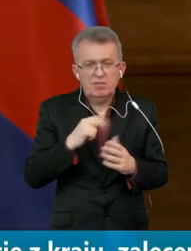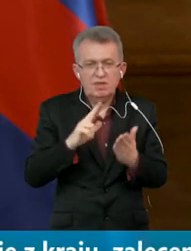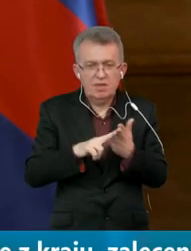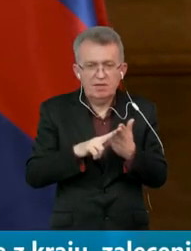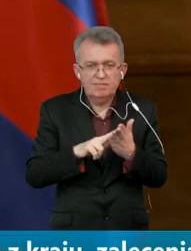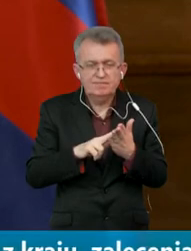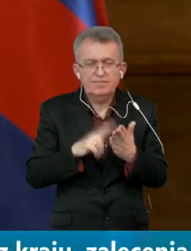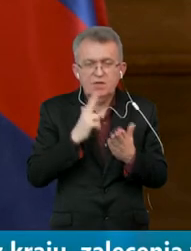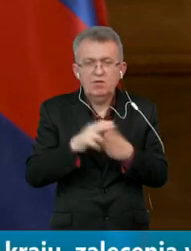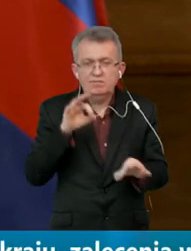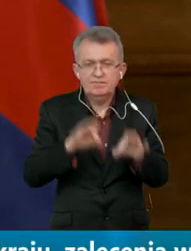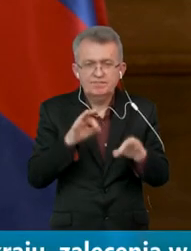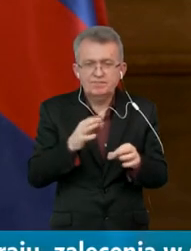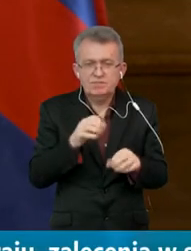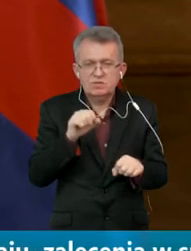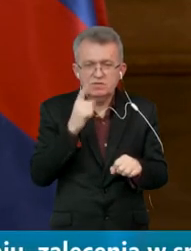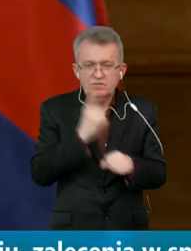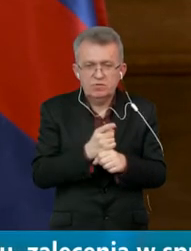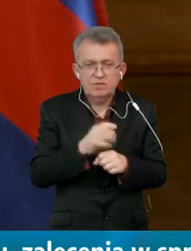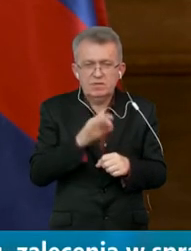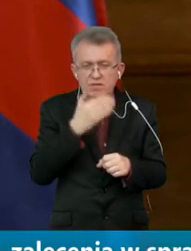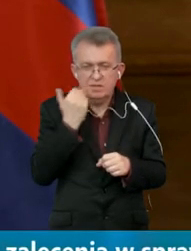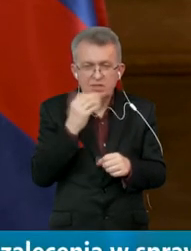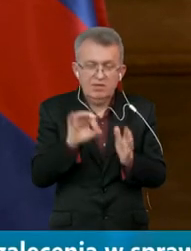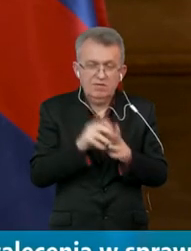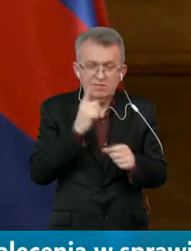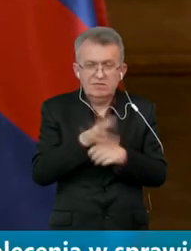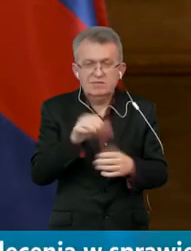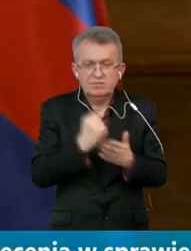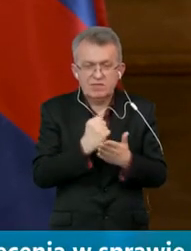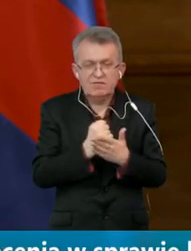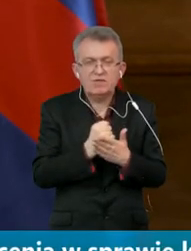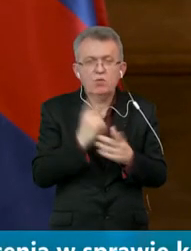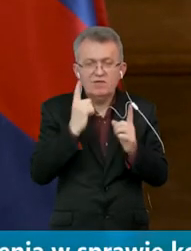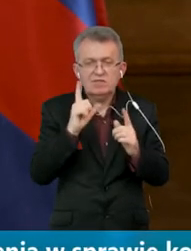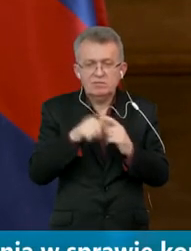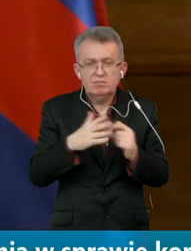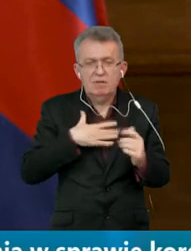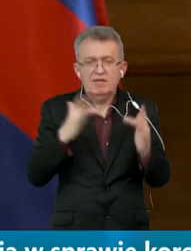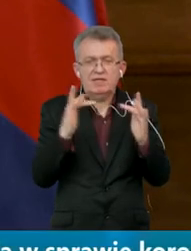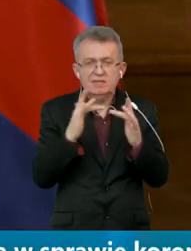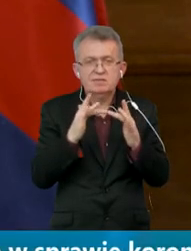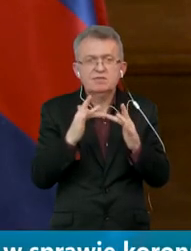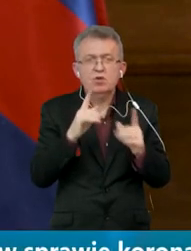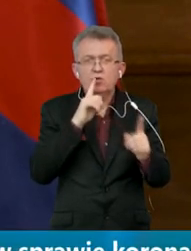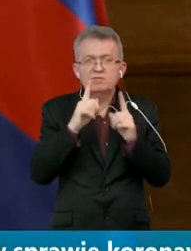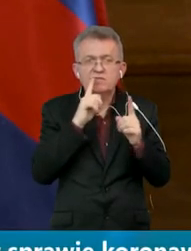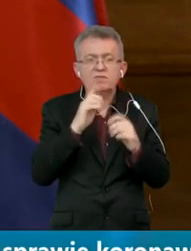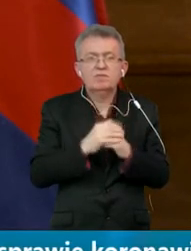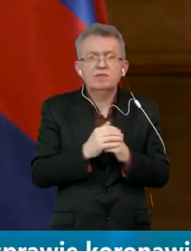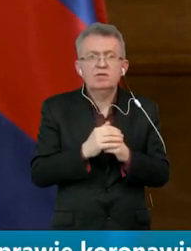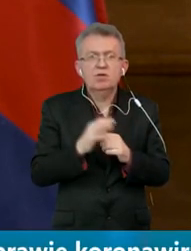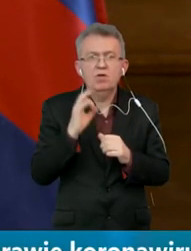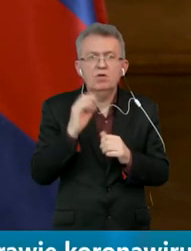wyznaczenie rozprawy, w efekcie na rozstrzygnięcie tej kwestii. Uważamy, że mamy rację, bo tutaj rozmawiamy